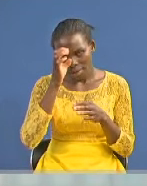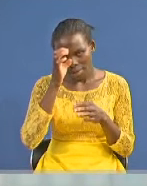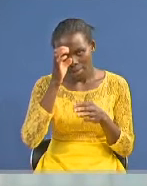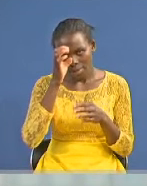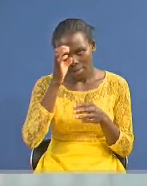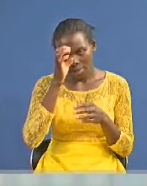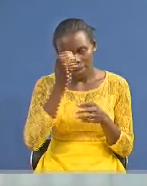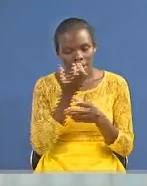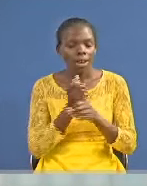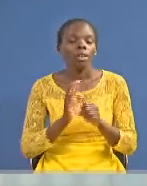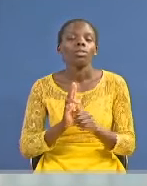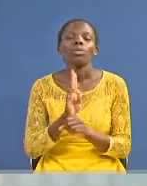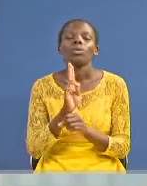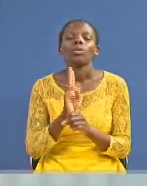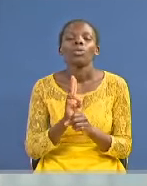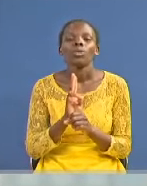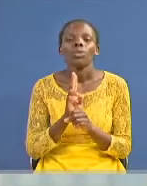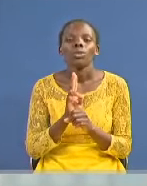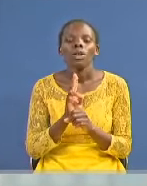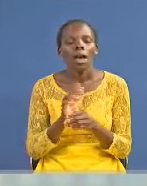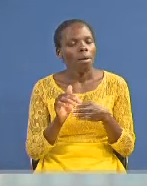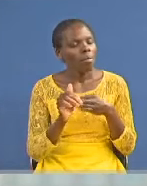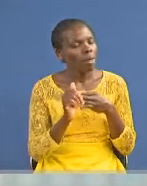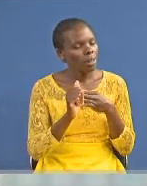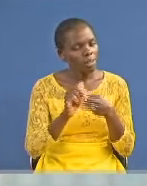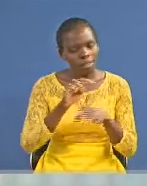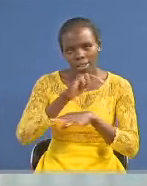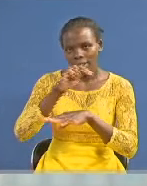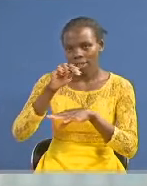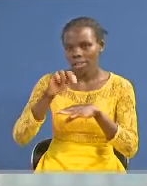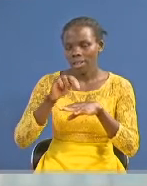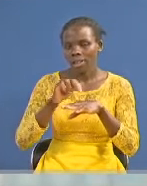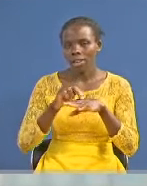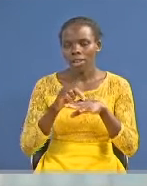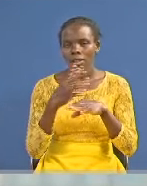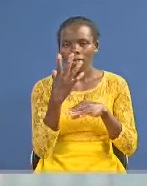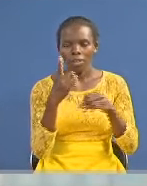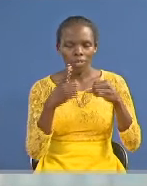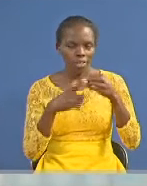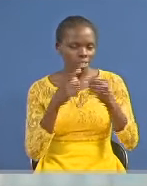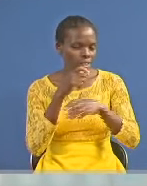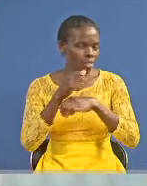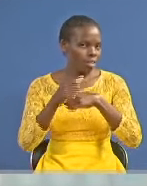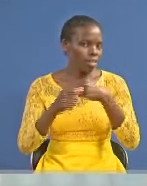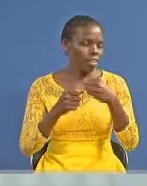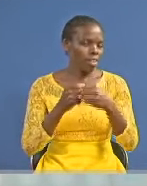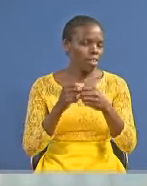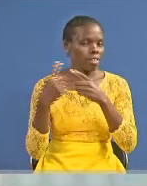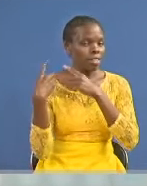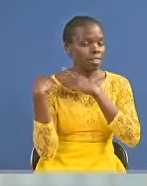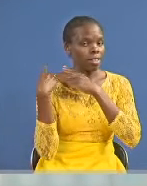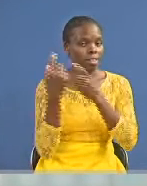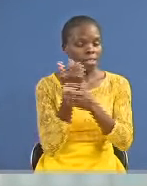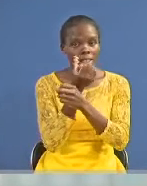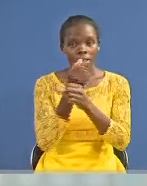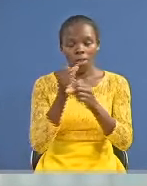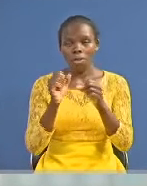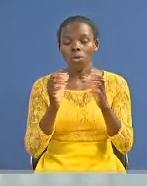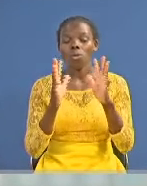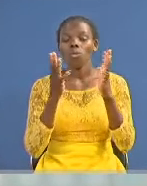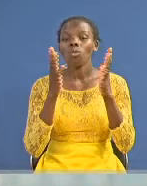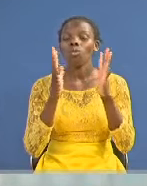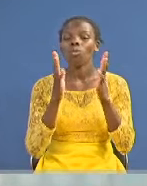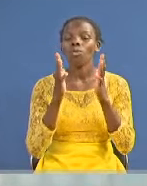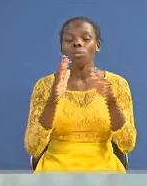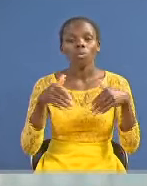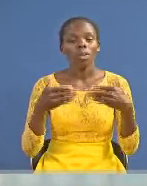Langat. Rais Uhuru Kenyatta ameongoza taifa katika kuadhimisha miaka 56 tangu kupata uhuru kwenye sherehe